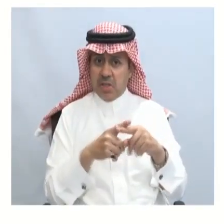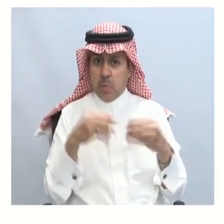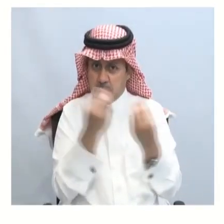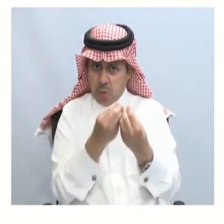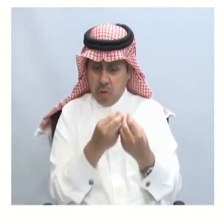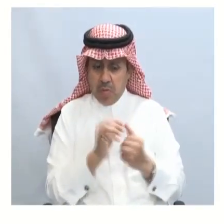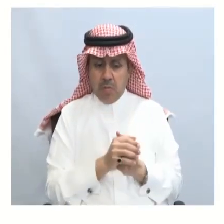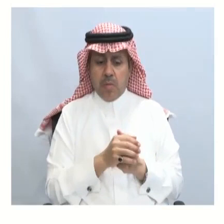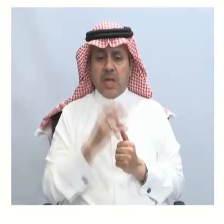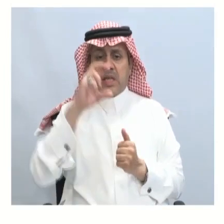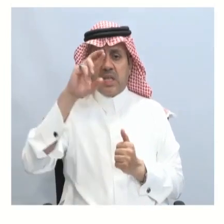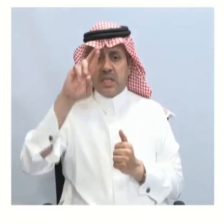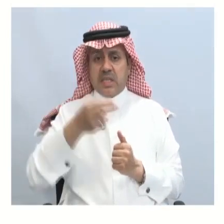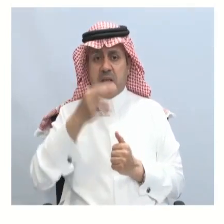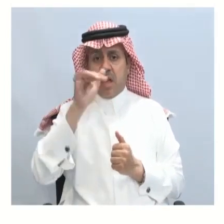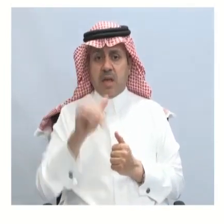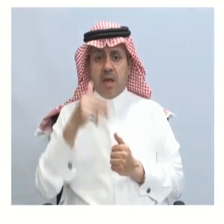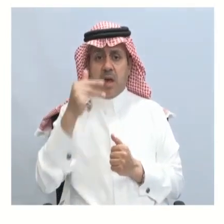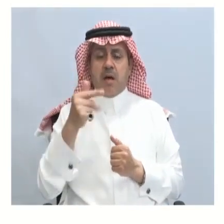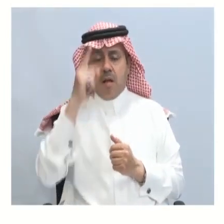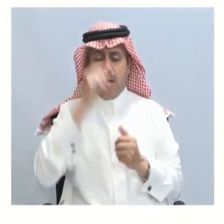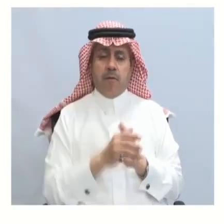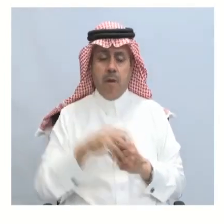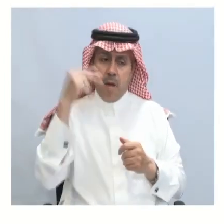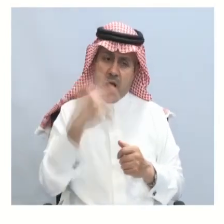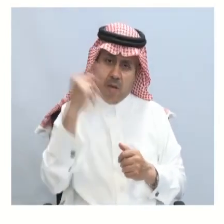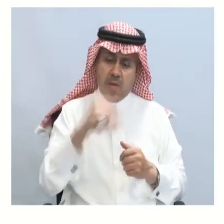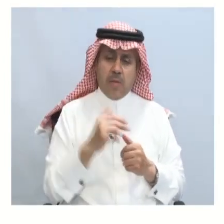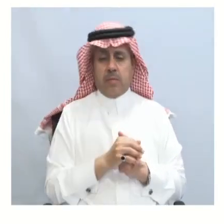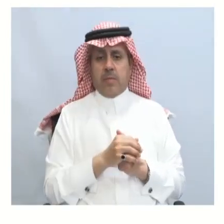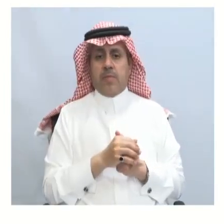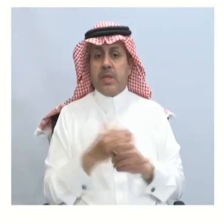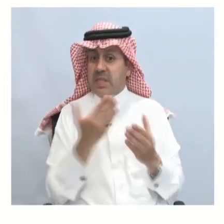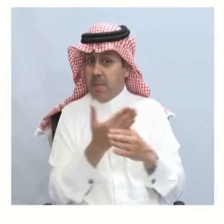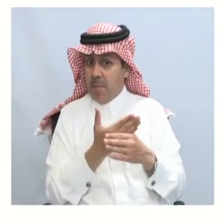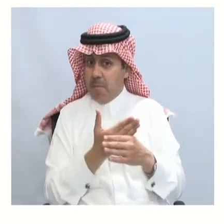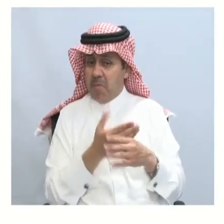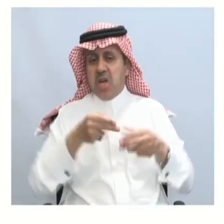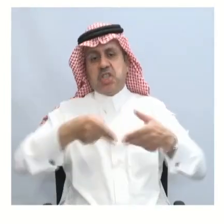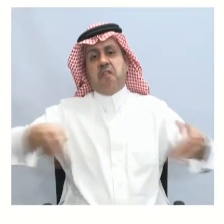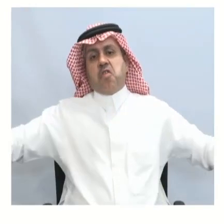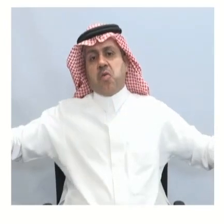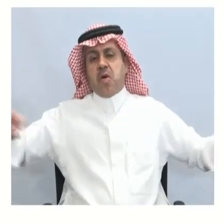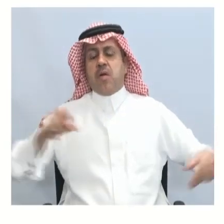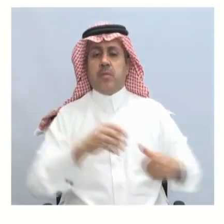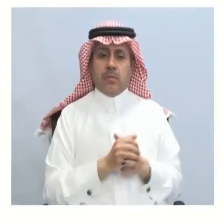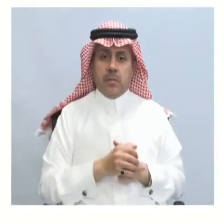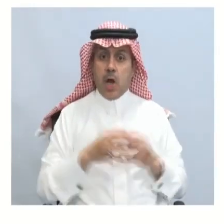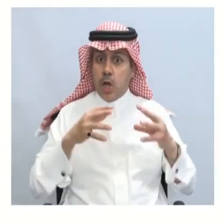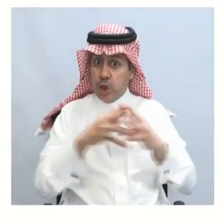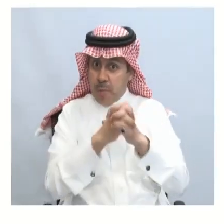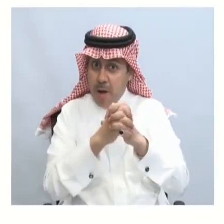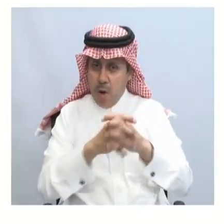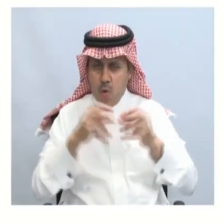واستحلالها ما حرم الله فهذا مال مال التفرق وهو حصول هذه الامور بان يكفر